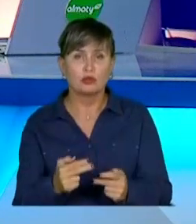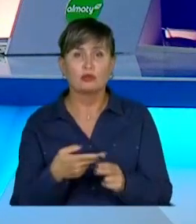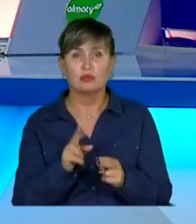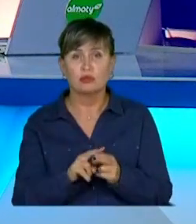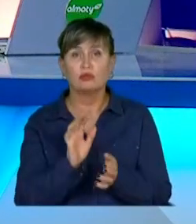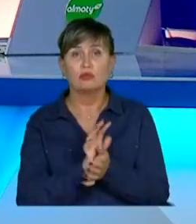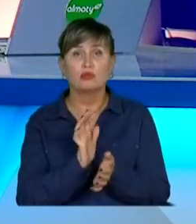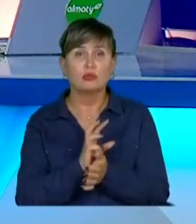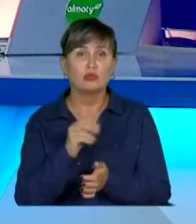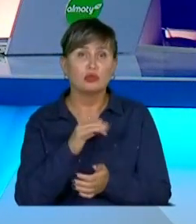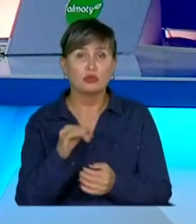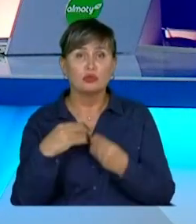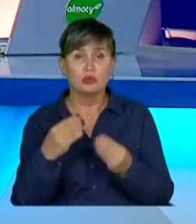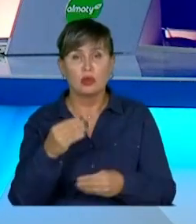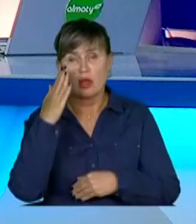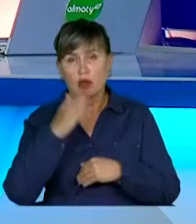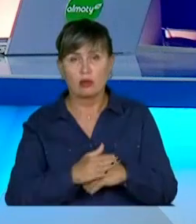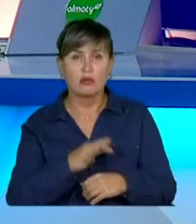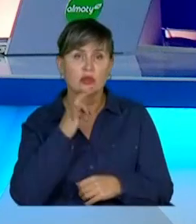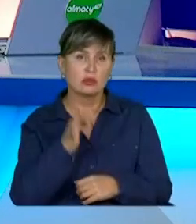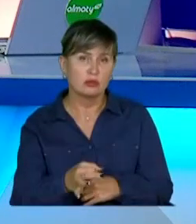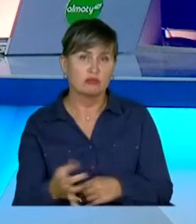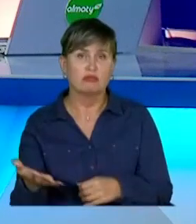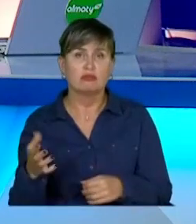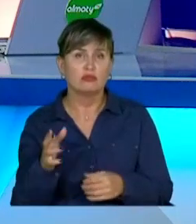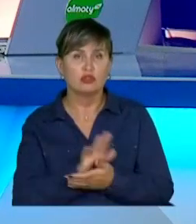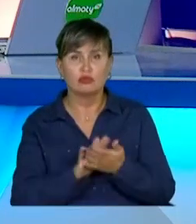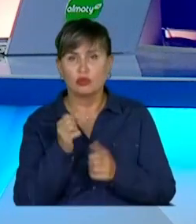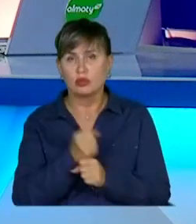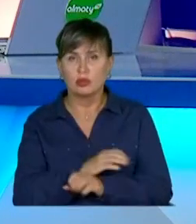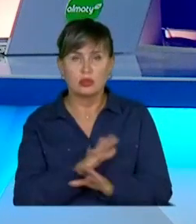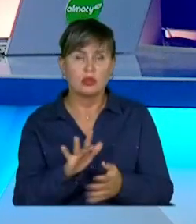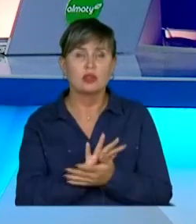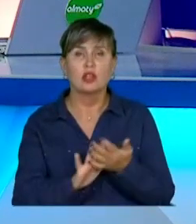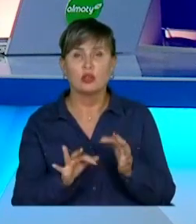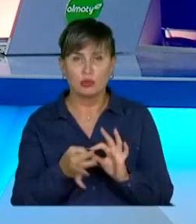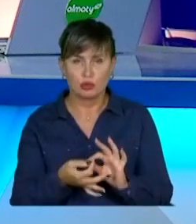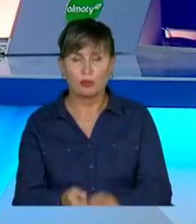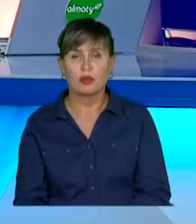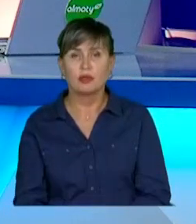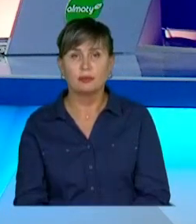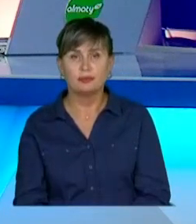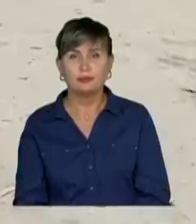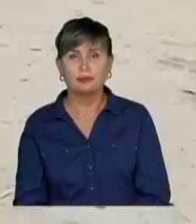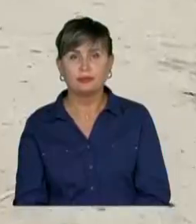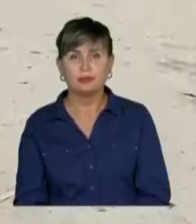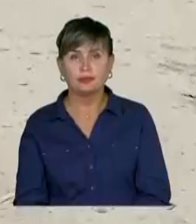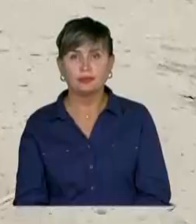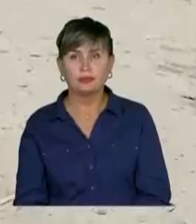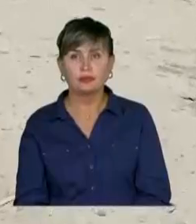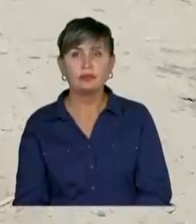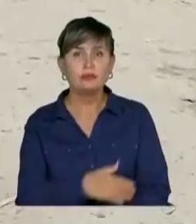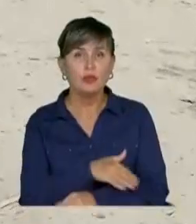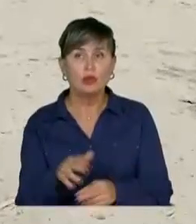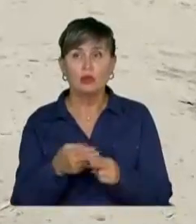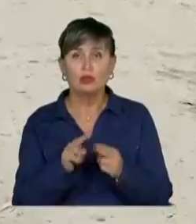услугодателю результатов не дали, а акимат, по словам сельчан, и вовсе бездействует. Айдана Нураш продолжит тему. Улицы